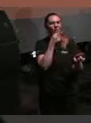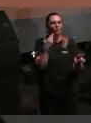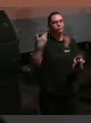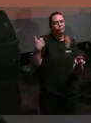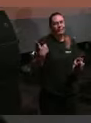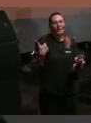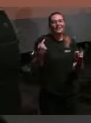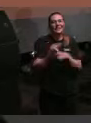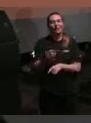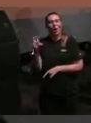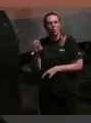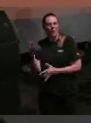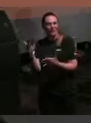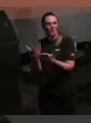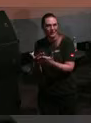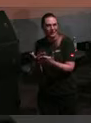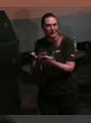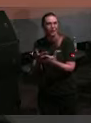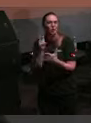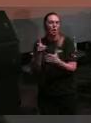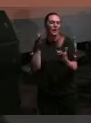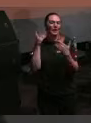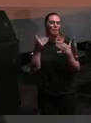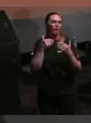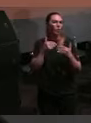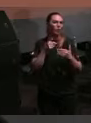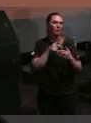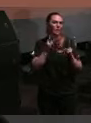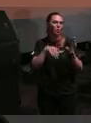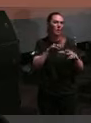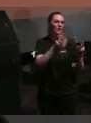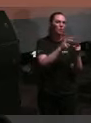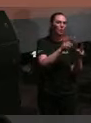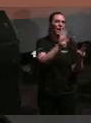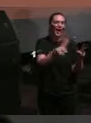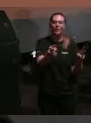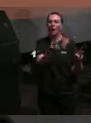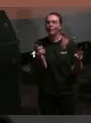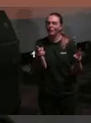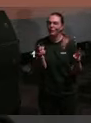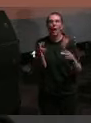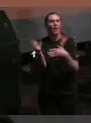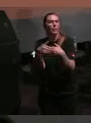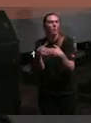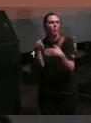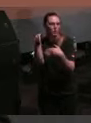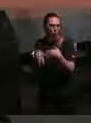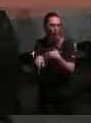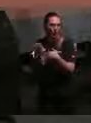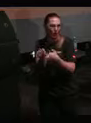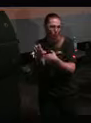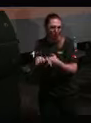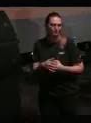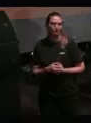enn europeiske priser. Ja. Og det har med klimatiske forhold å gjøre at vi bruker mer strøm enn mange av våre sydlige naboer gjør.